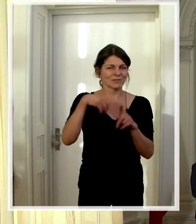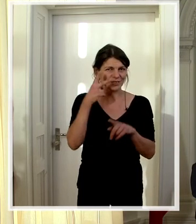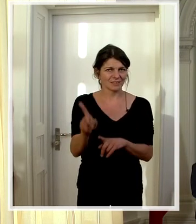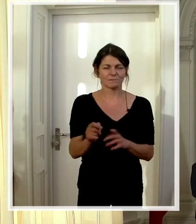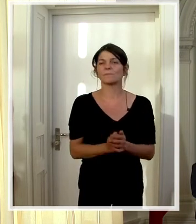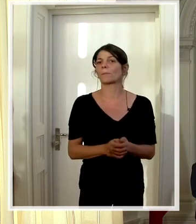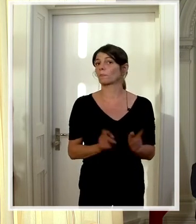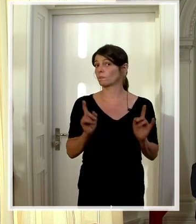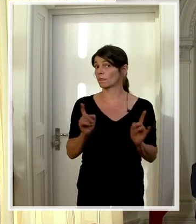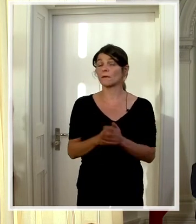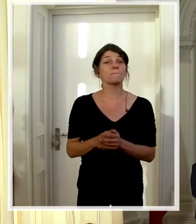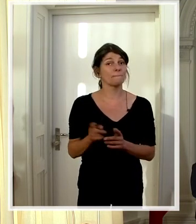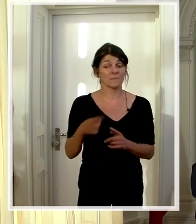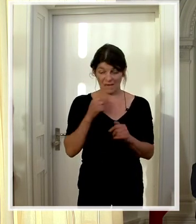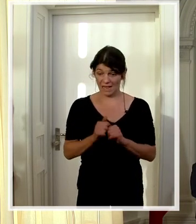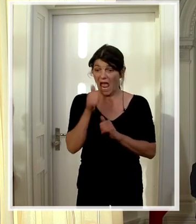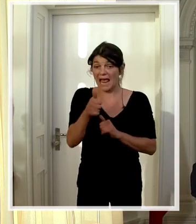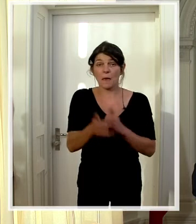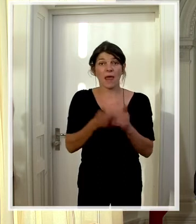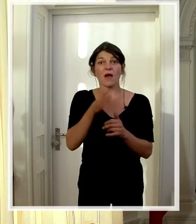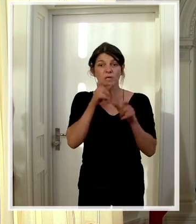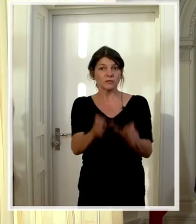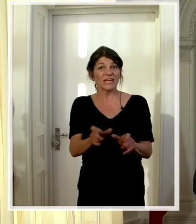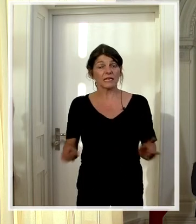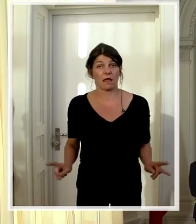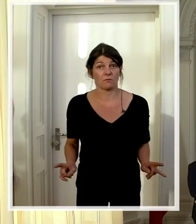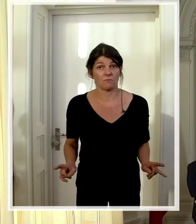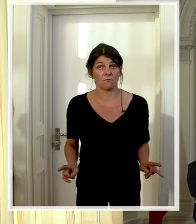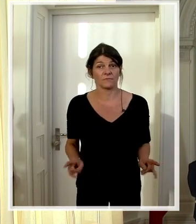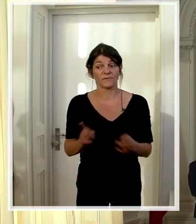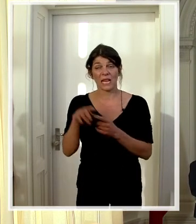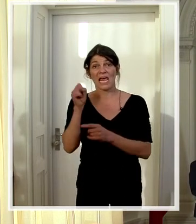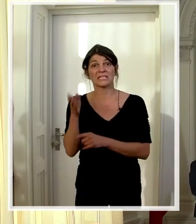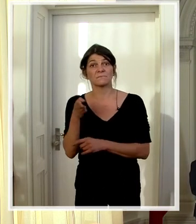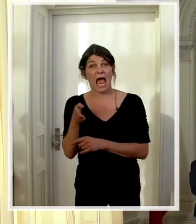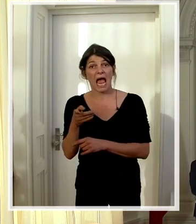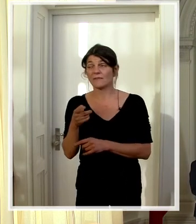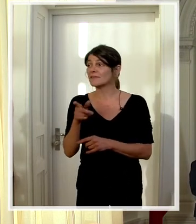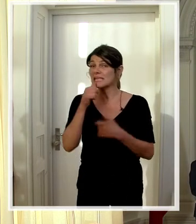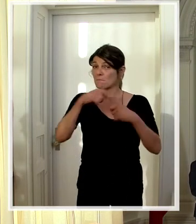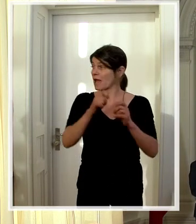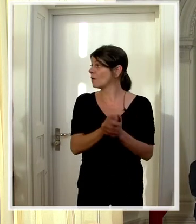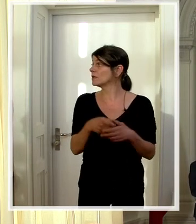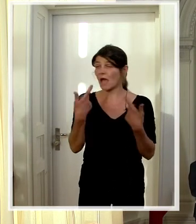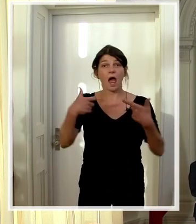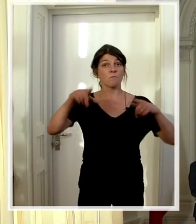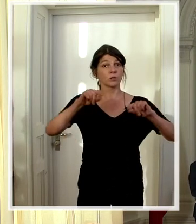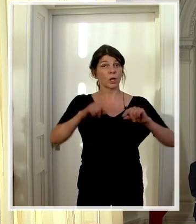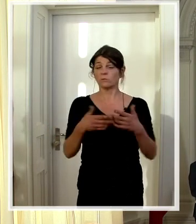Ja, beim Rajon wird das eher verhindert. Also wenn wir das Bahn nicht bauen, ist dort ein freier